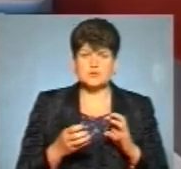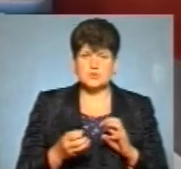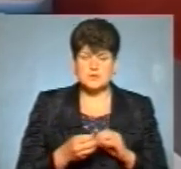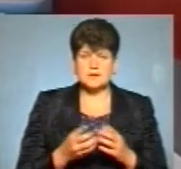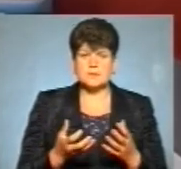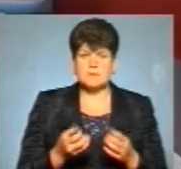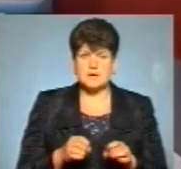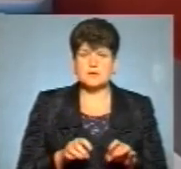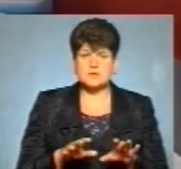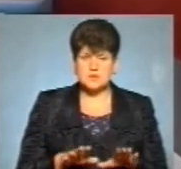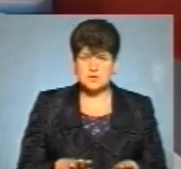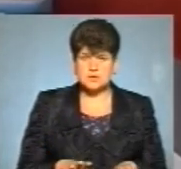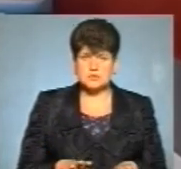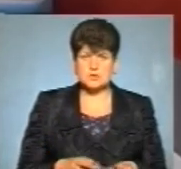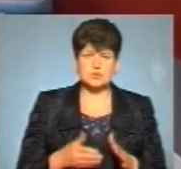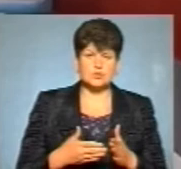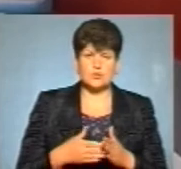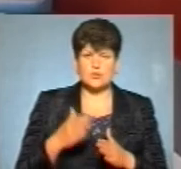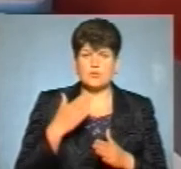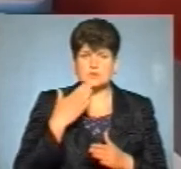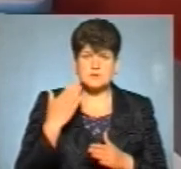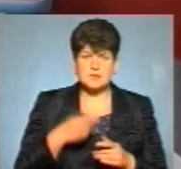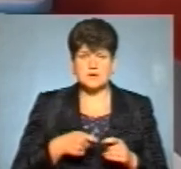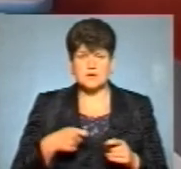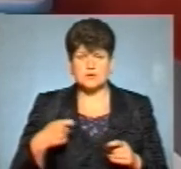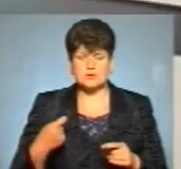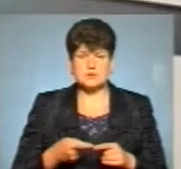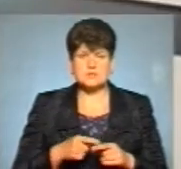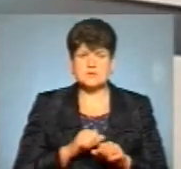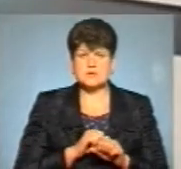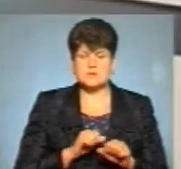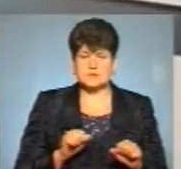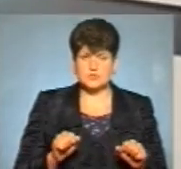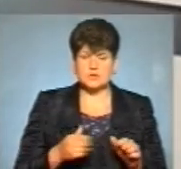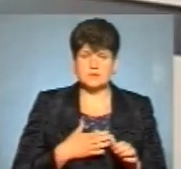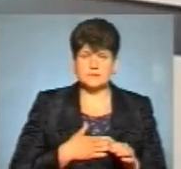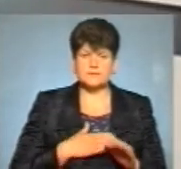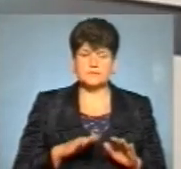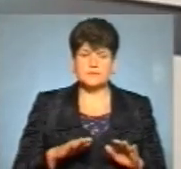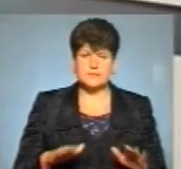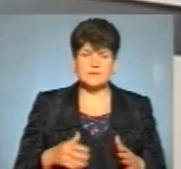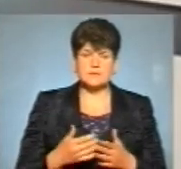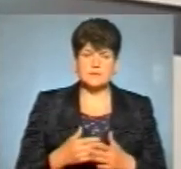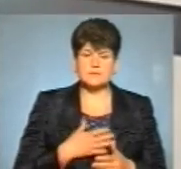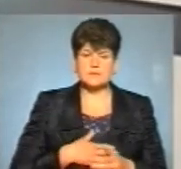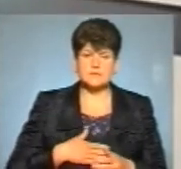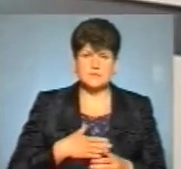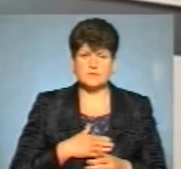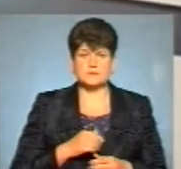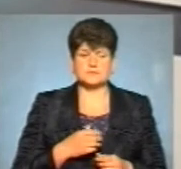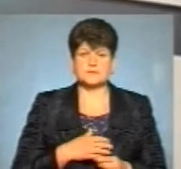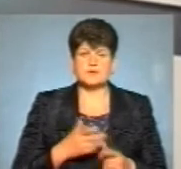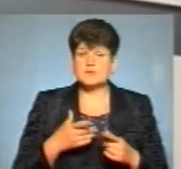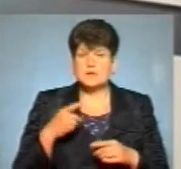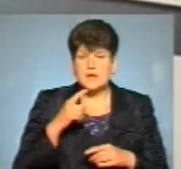прийняті рішення, бо до останнього, повірте, тягнути також не можна. Наші учні десь переживають, вони в напрузі, вони